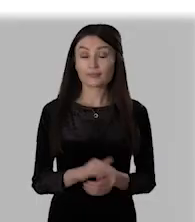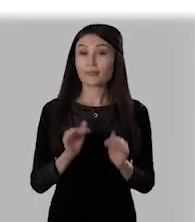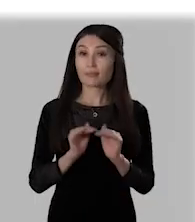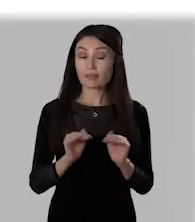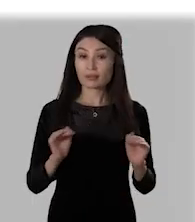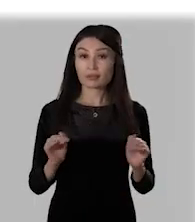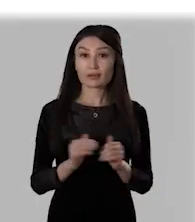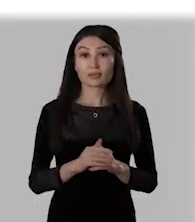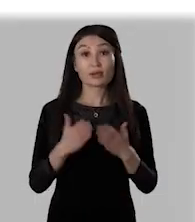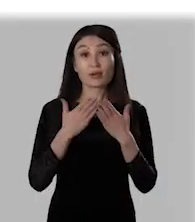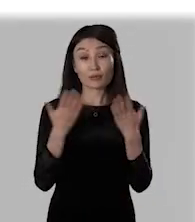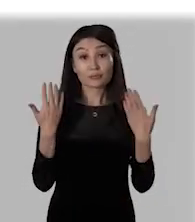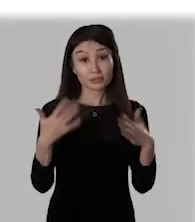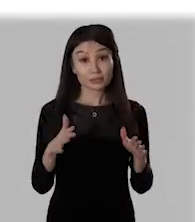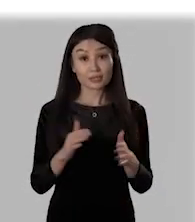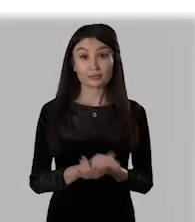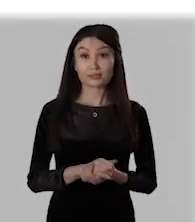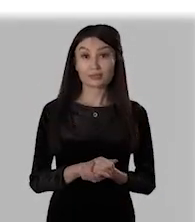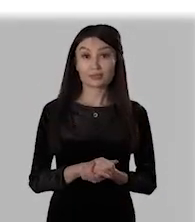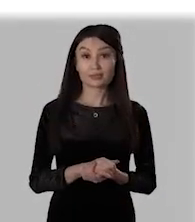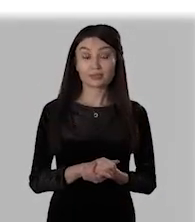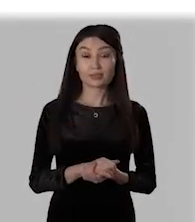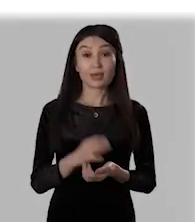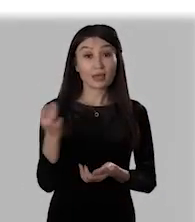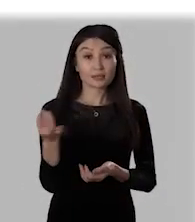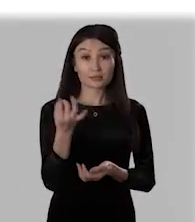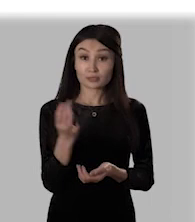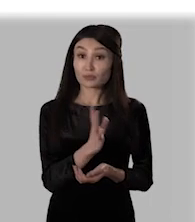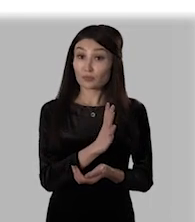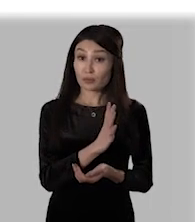Балдар, окуп чыктыңарбы? Кызыктуу болдубу?